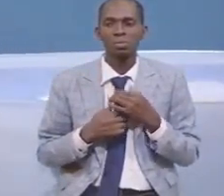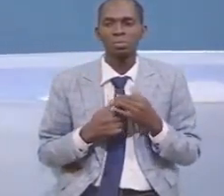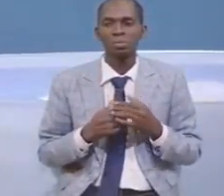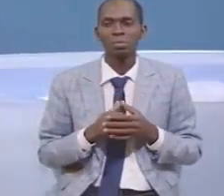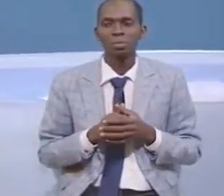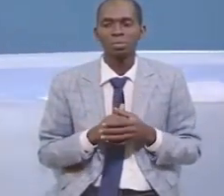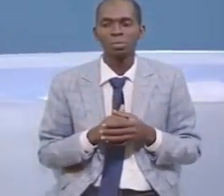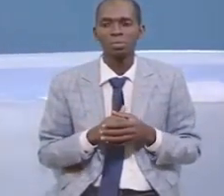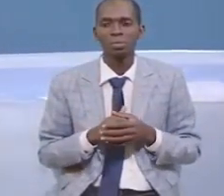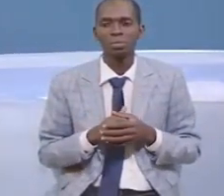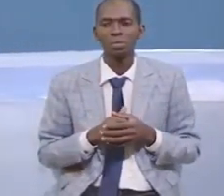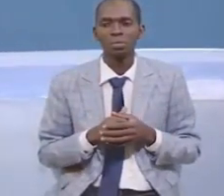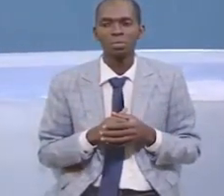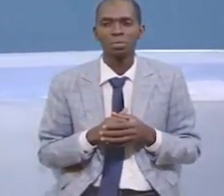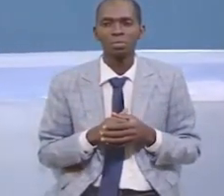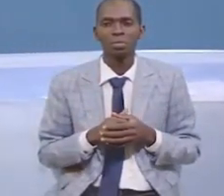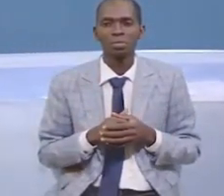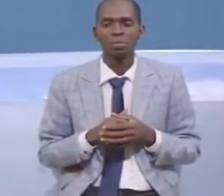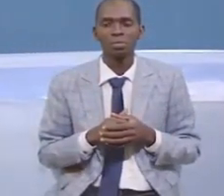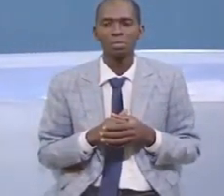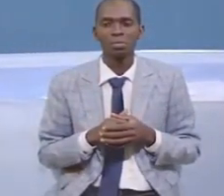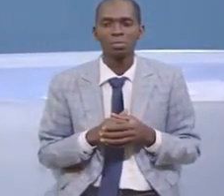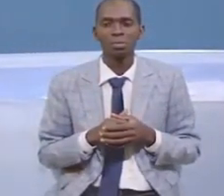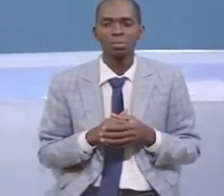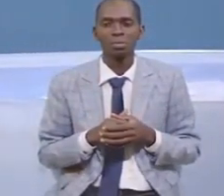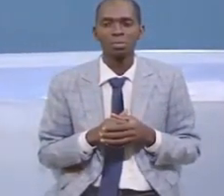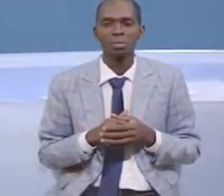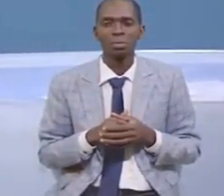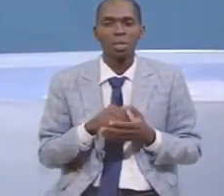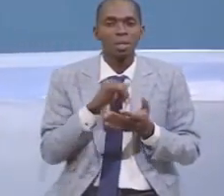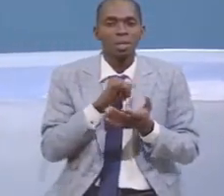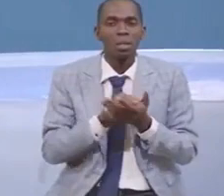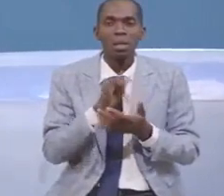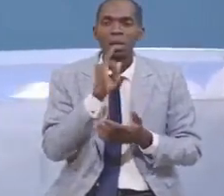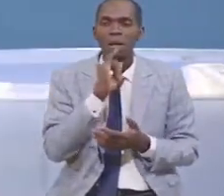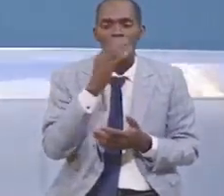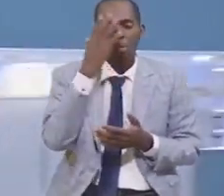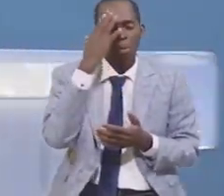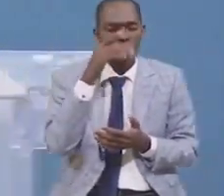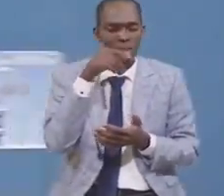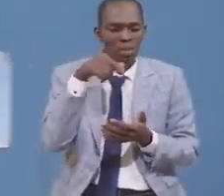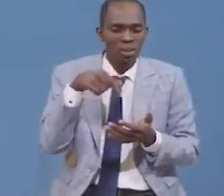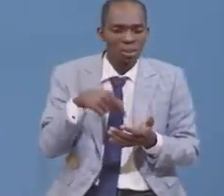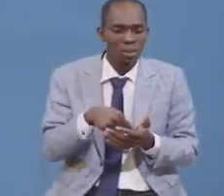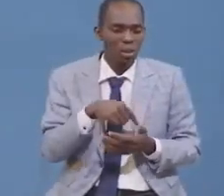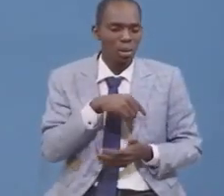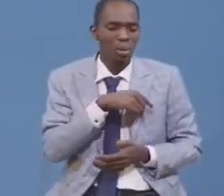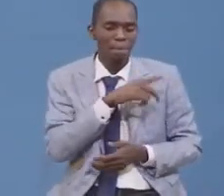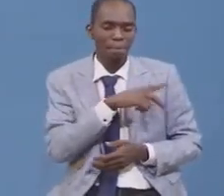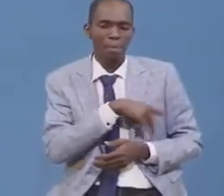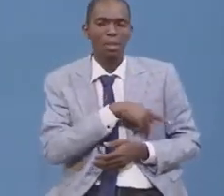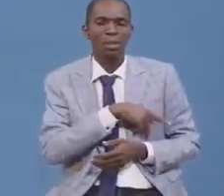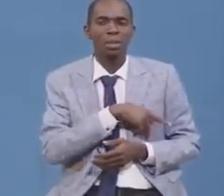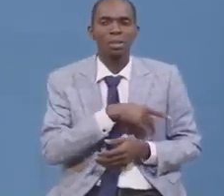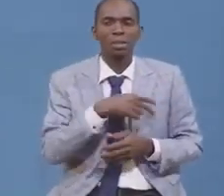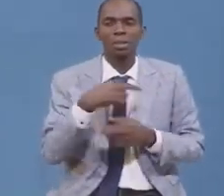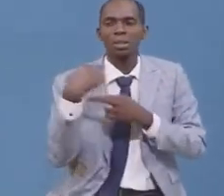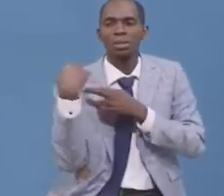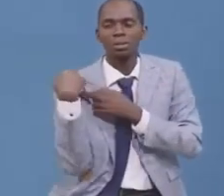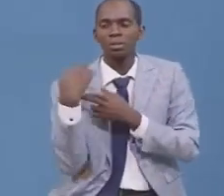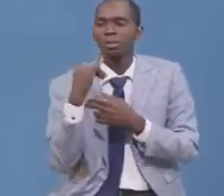మన ఆరోగ్యాన్ని మనము భద్రపరచుకుంటూ గమనికను కలిగి ఉండాలి. That's why this personal responsibility is